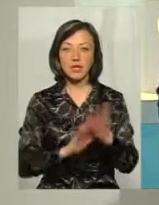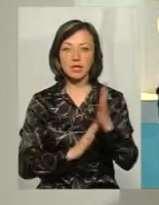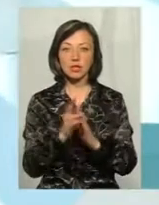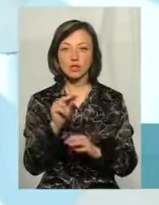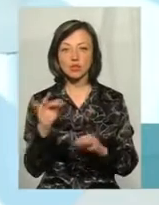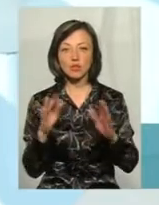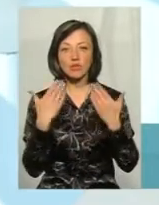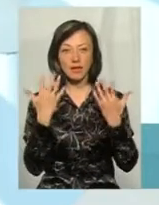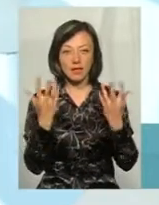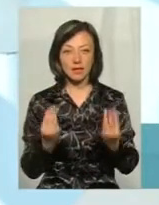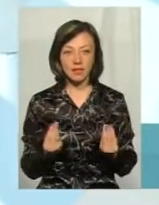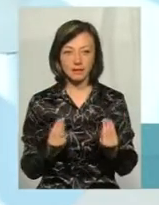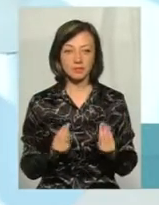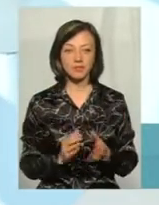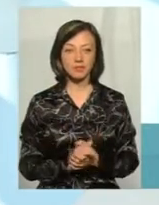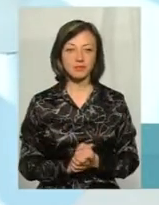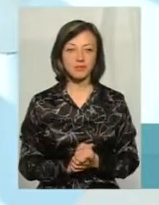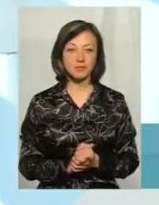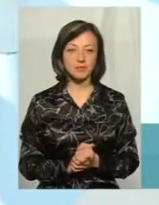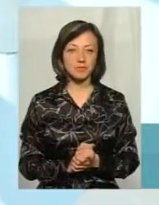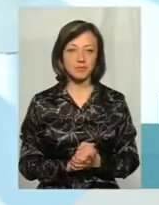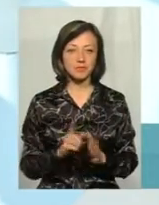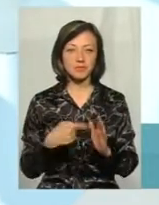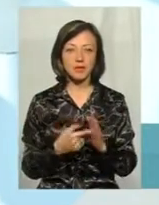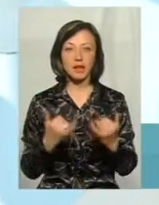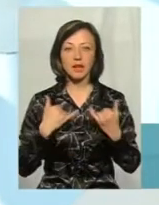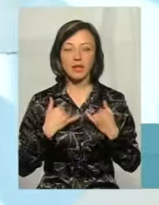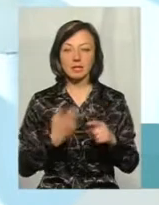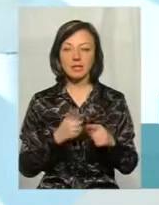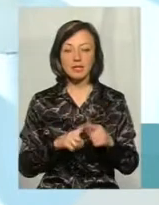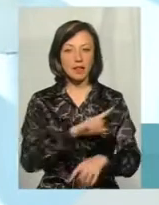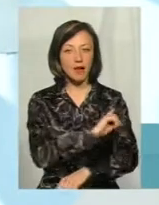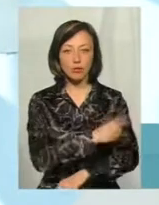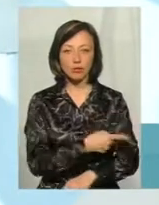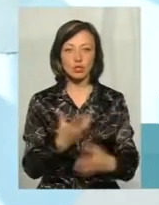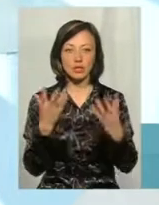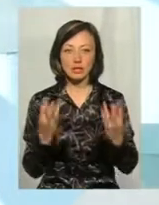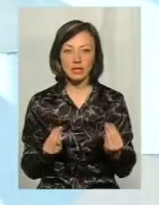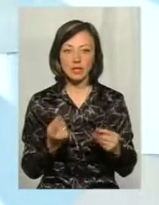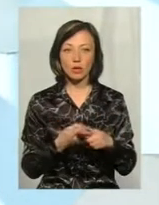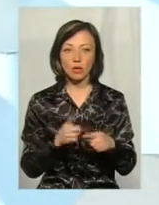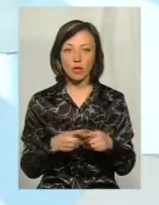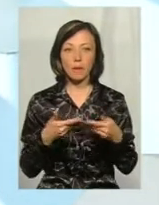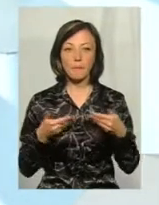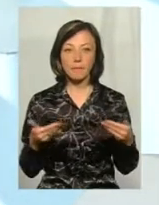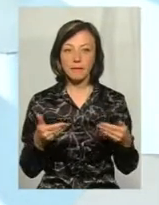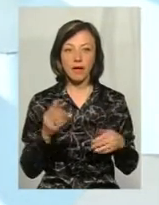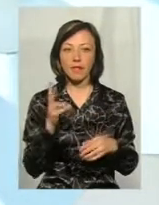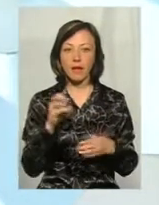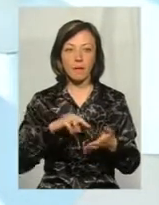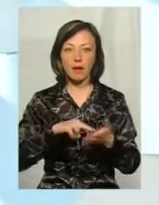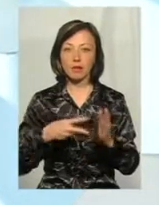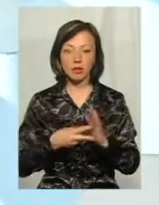будуть вихідні, от як в звичайних громадян? Ну, для нас це самі напружені дні. От. І тому ми, значить, не